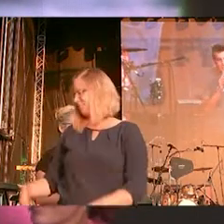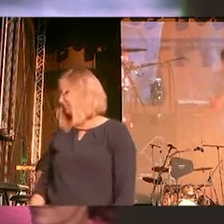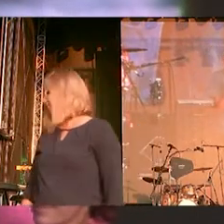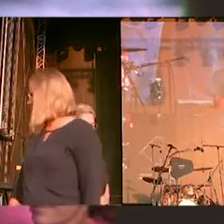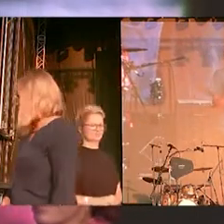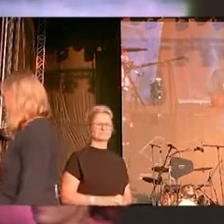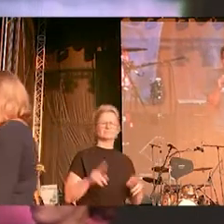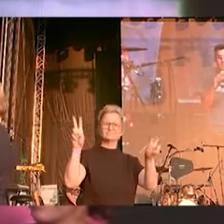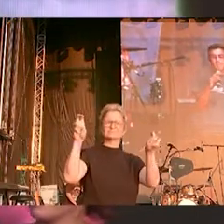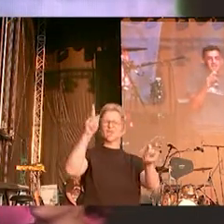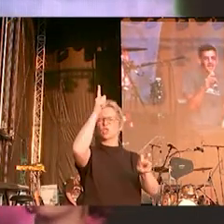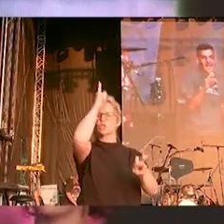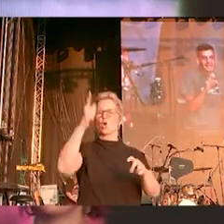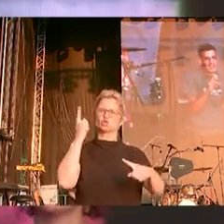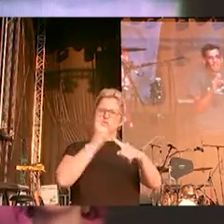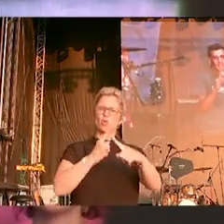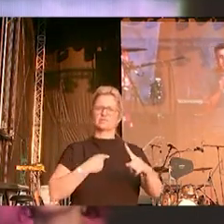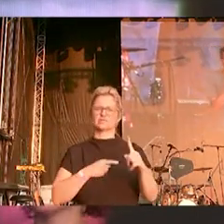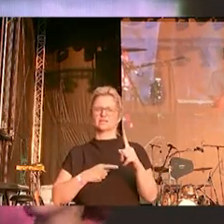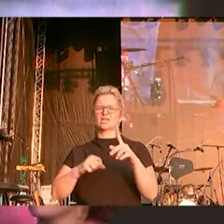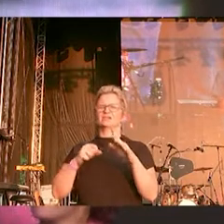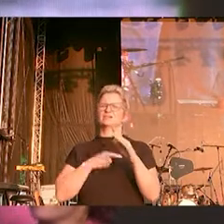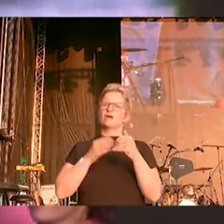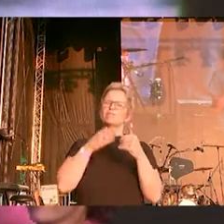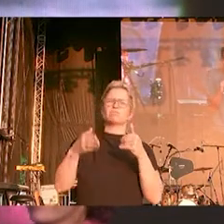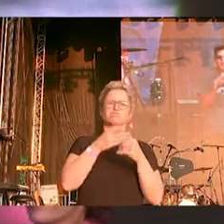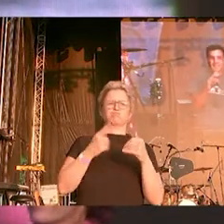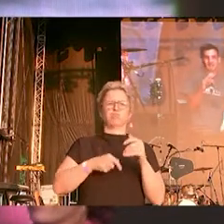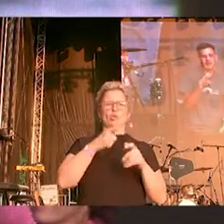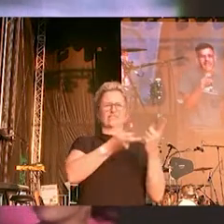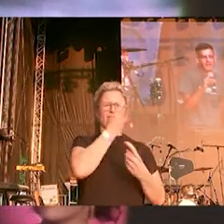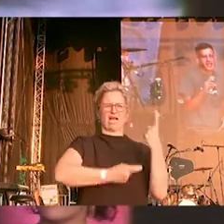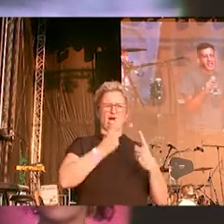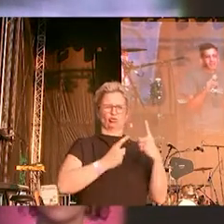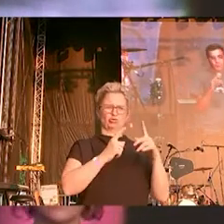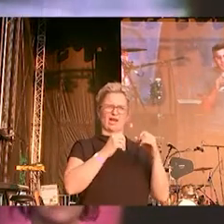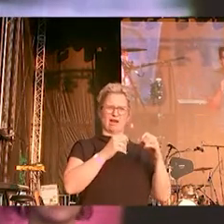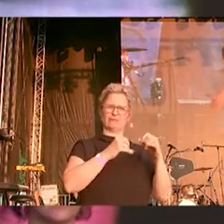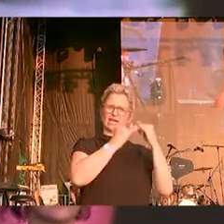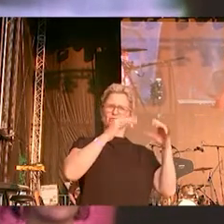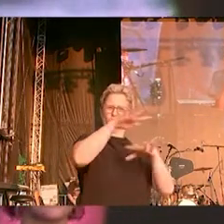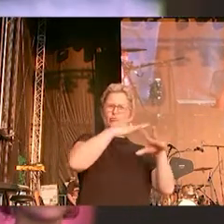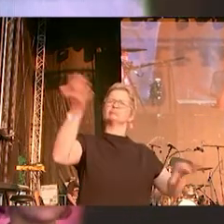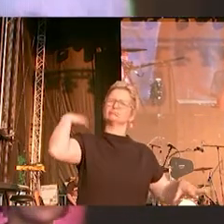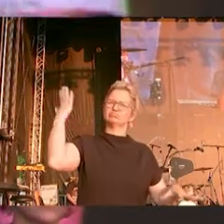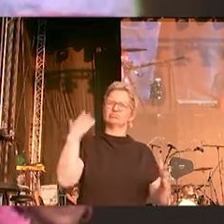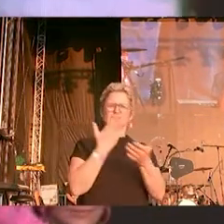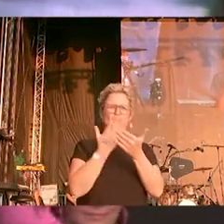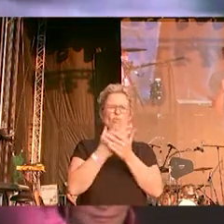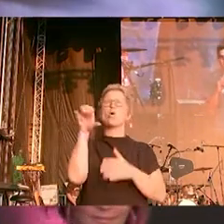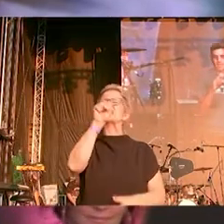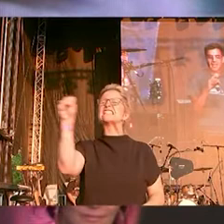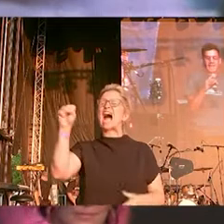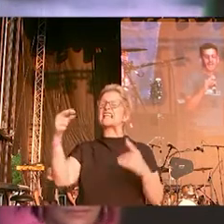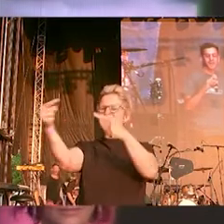Deutsch Plus, das ist eine postmigrantische neue deutsche Organisation, die sich 2011 im Zuge der sogenannten